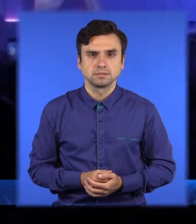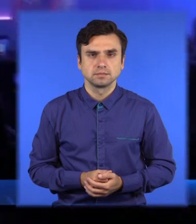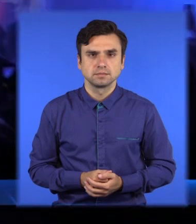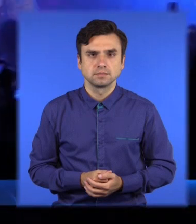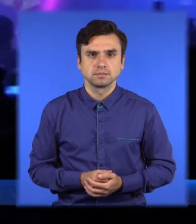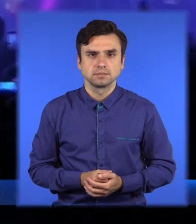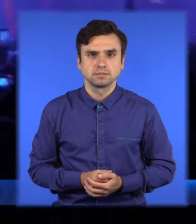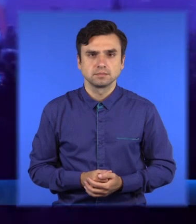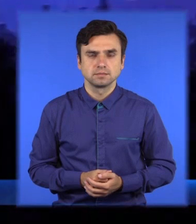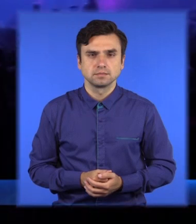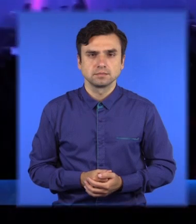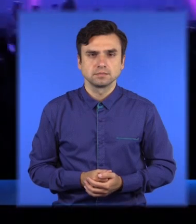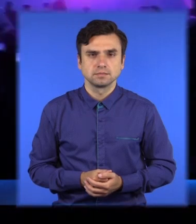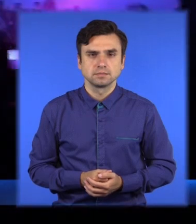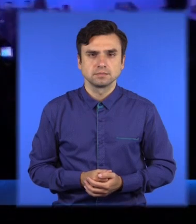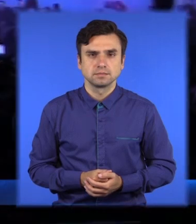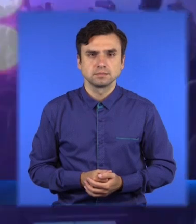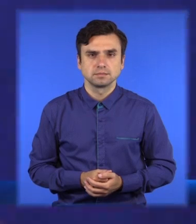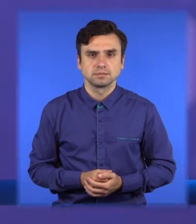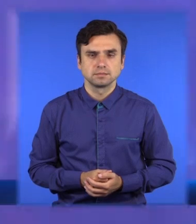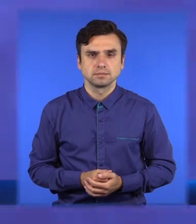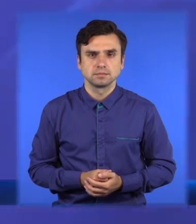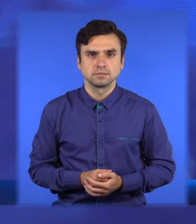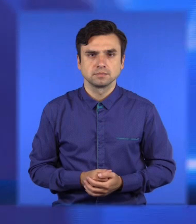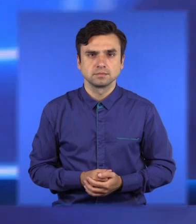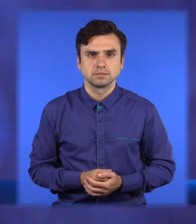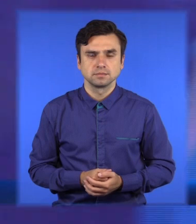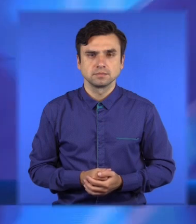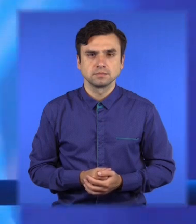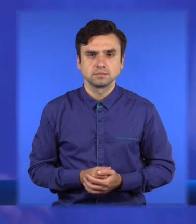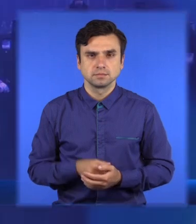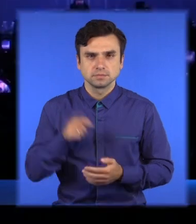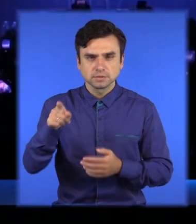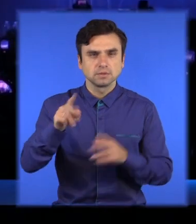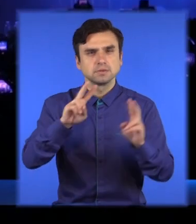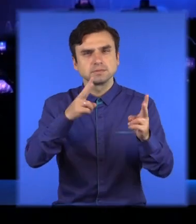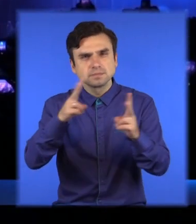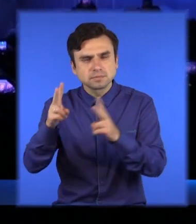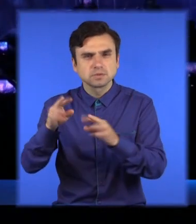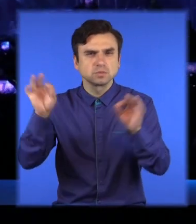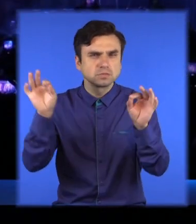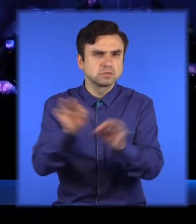не стримують своїх емоцій та повністю поринають у атмосферу вічності та калейдоскопу хітів.